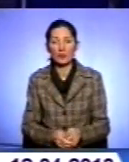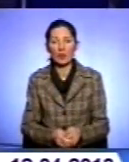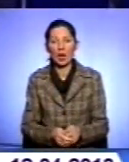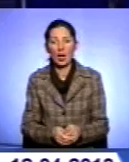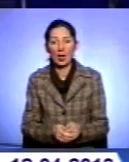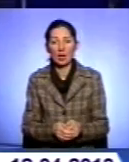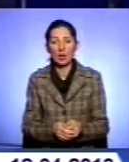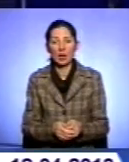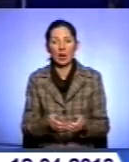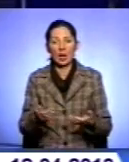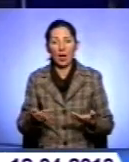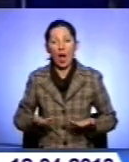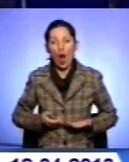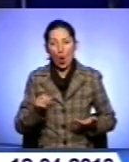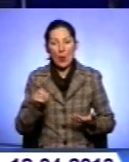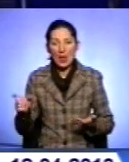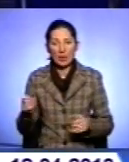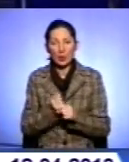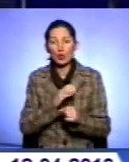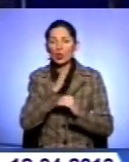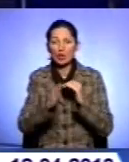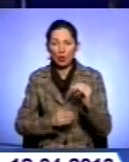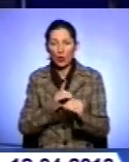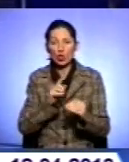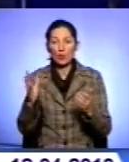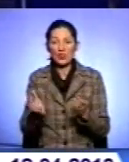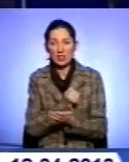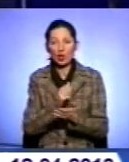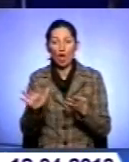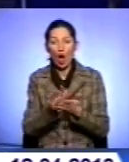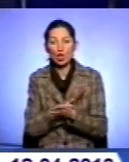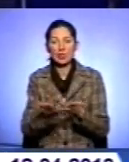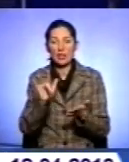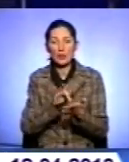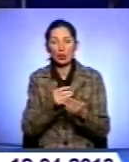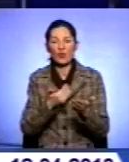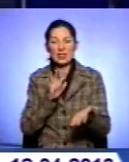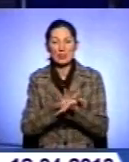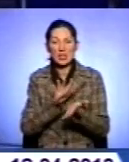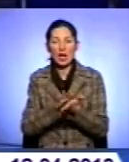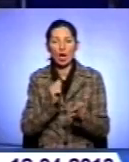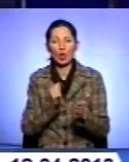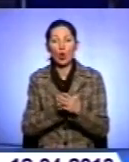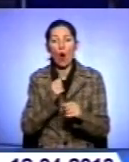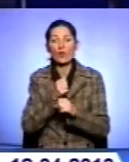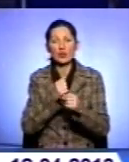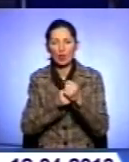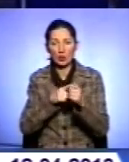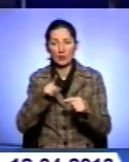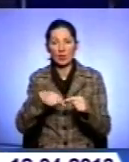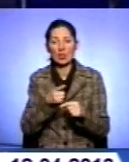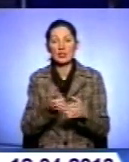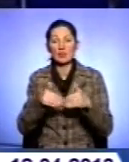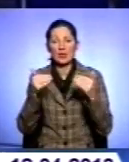Комунальники працюють цілодобово, щоб встигнути очистити місто від сміття до Великодня. Через збільшення кількості приватних авто